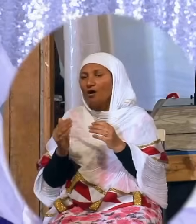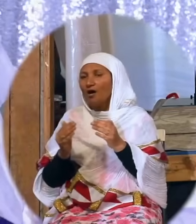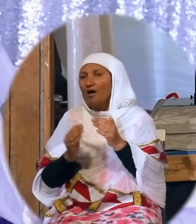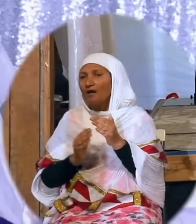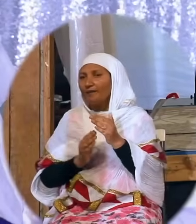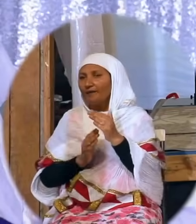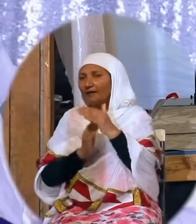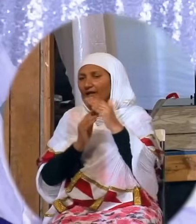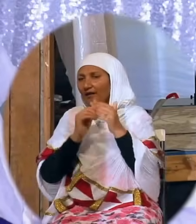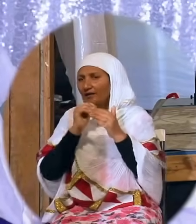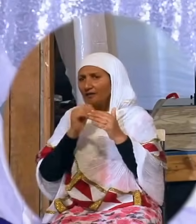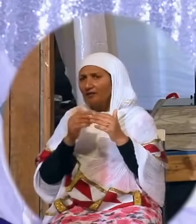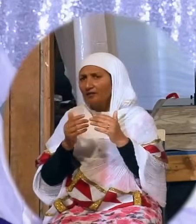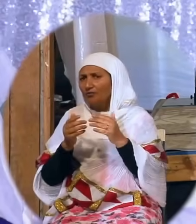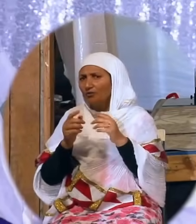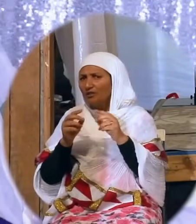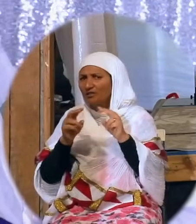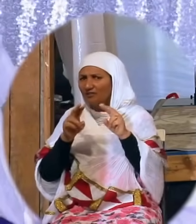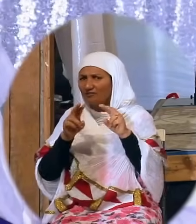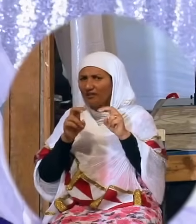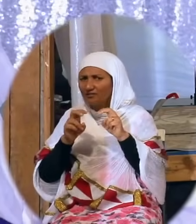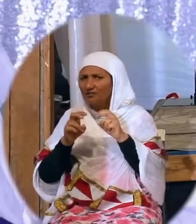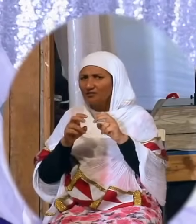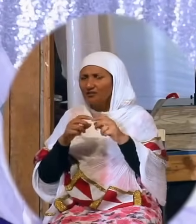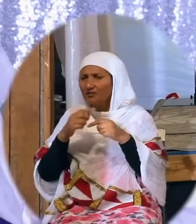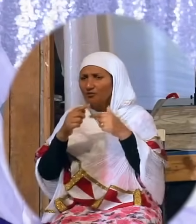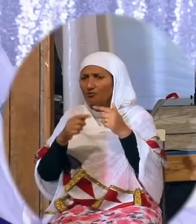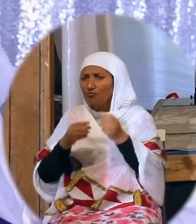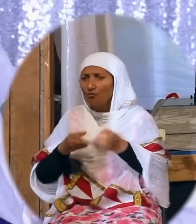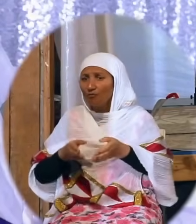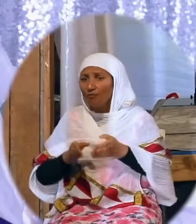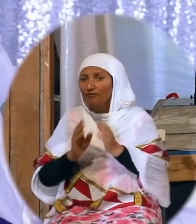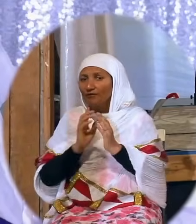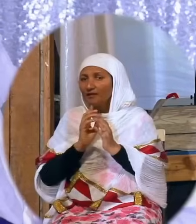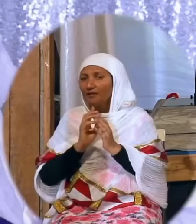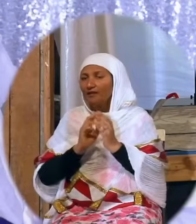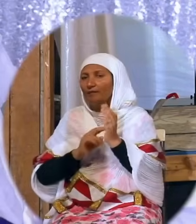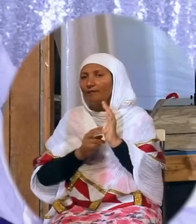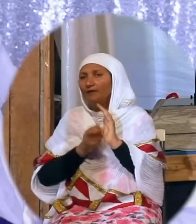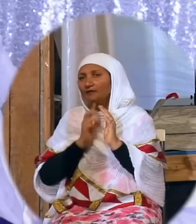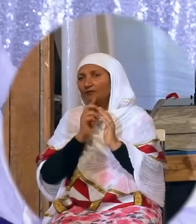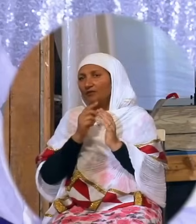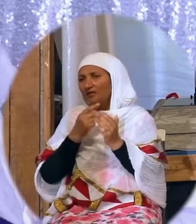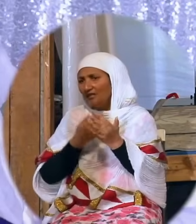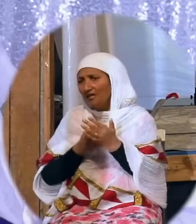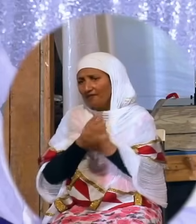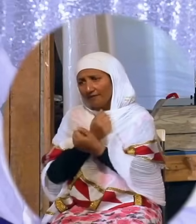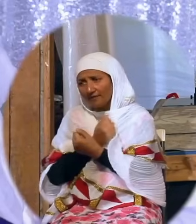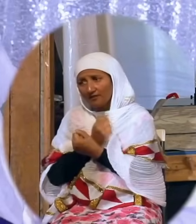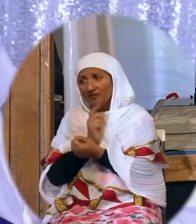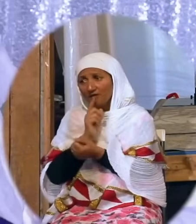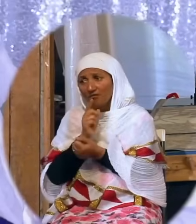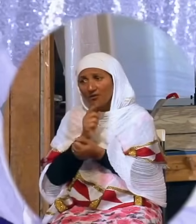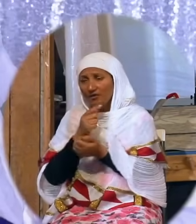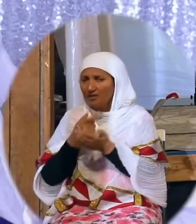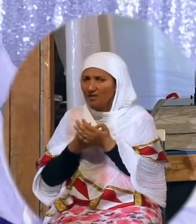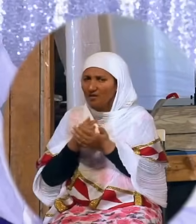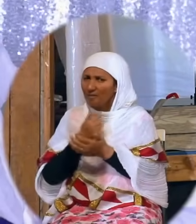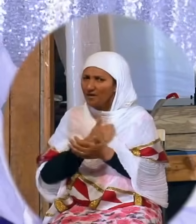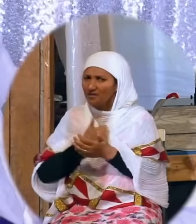እኮ በጥፋት እንዲሄዱ መፍቀድ ማለት ነው አይደል ይሄ ፍቅር ነው ይሄ ማዘን